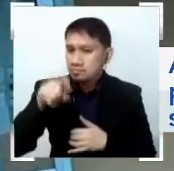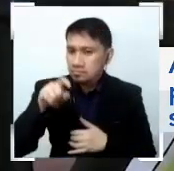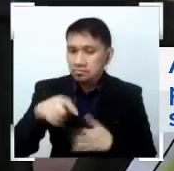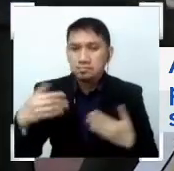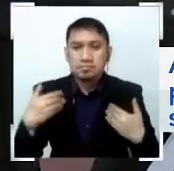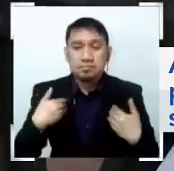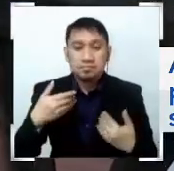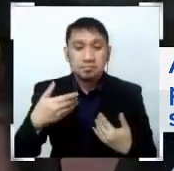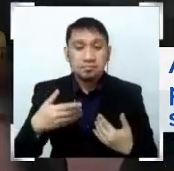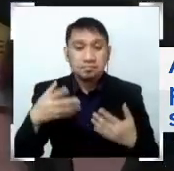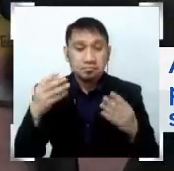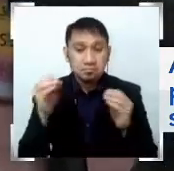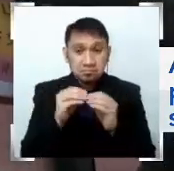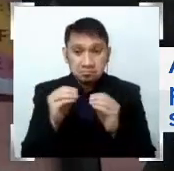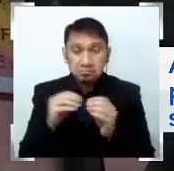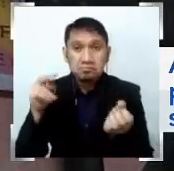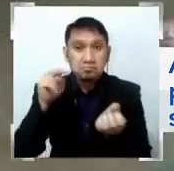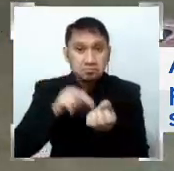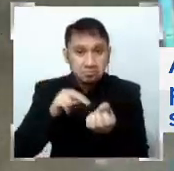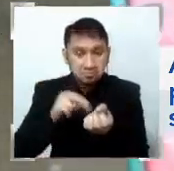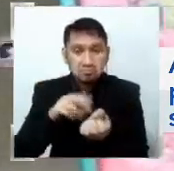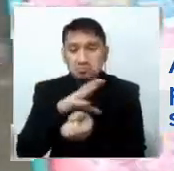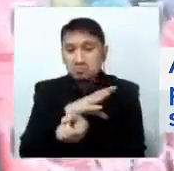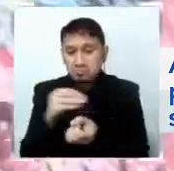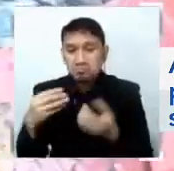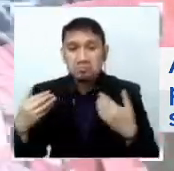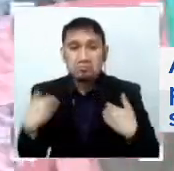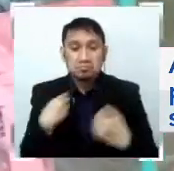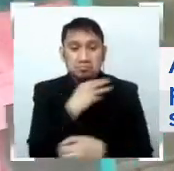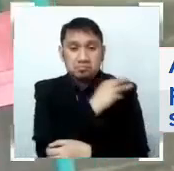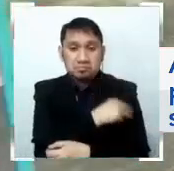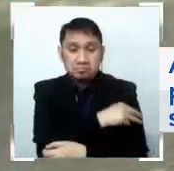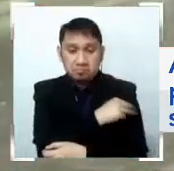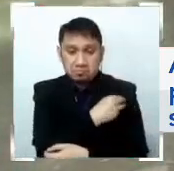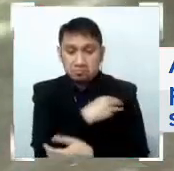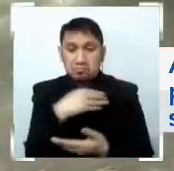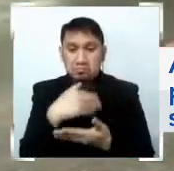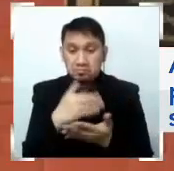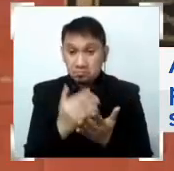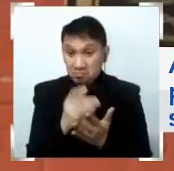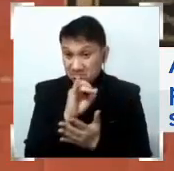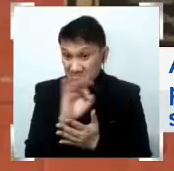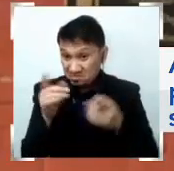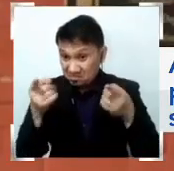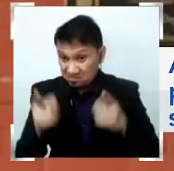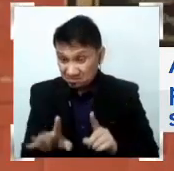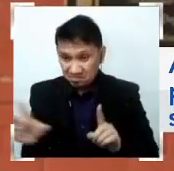ng mga school nurse at maglaan ng medical funds sakaling may mahawaan ng COVID-19 sa paaralan.